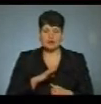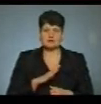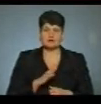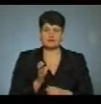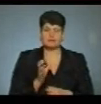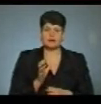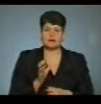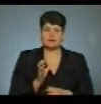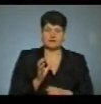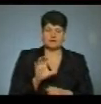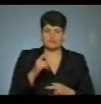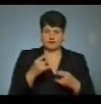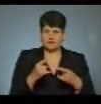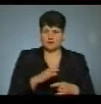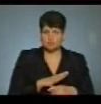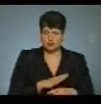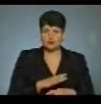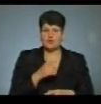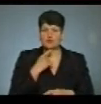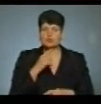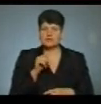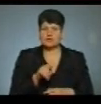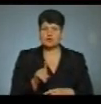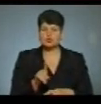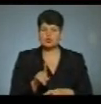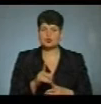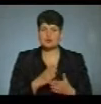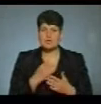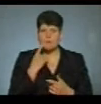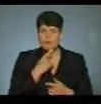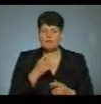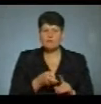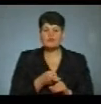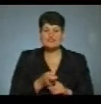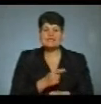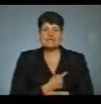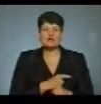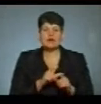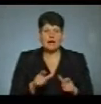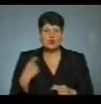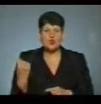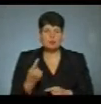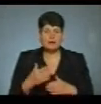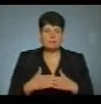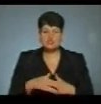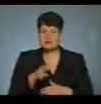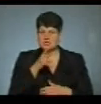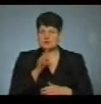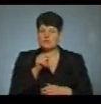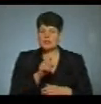ефірі Володимир Труш сказав, що йде мова про інфекційну лікарню обласну, і вже найближчим часом вона